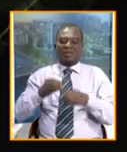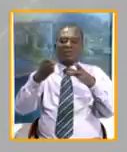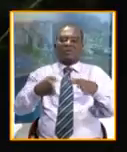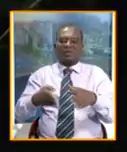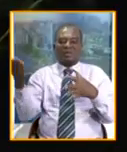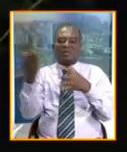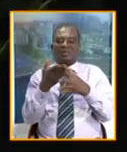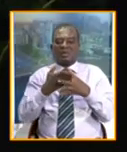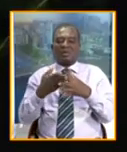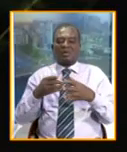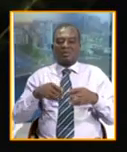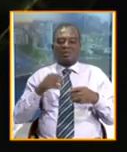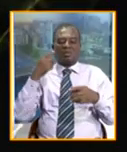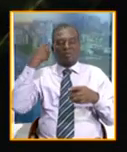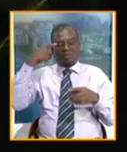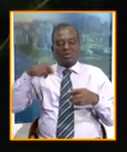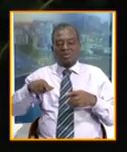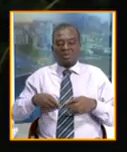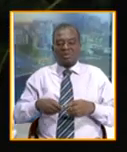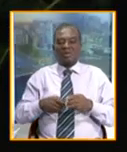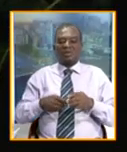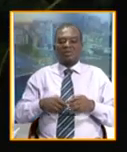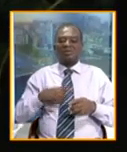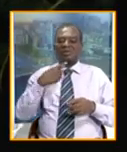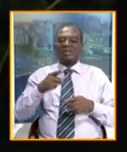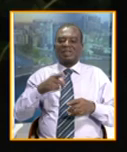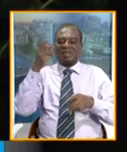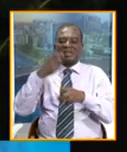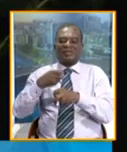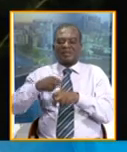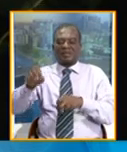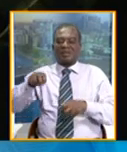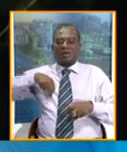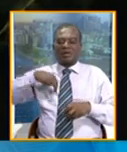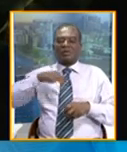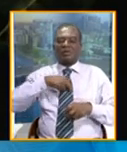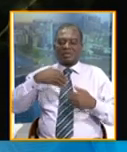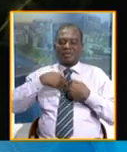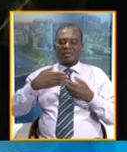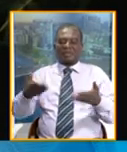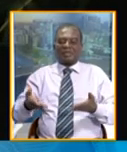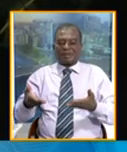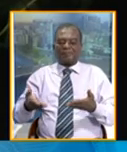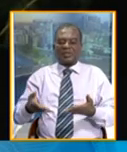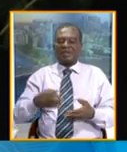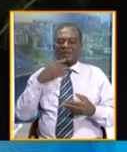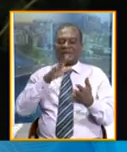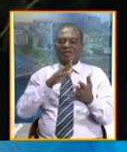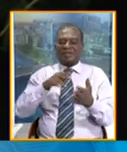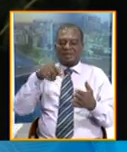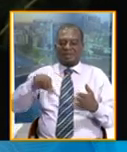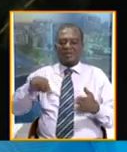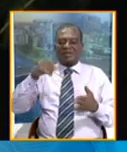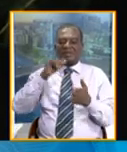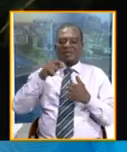courrier pour lui retracer les difficultés que nous vivions ici. Et j'avais espoir que cela puisse se répondre, parce que c'était